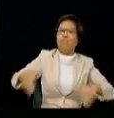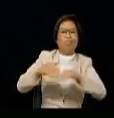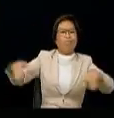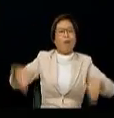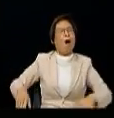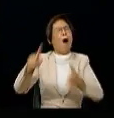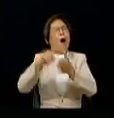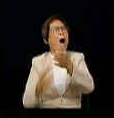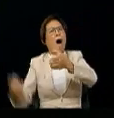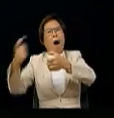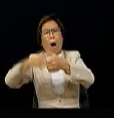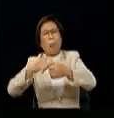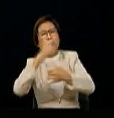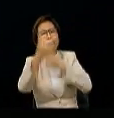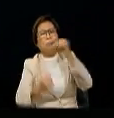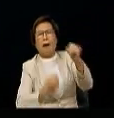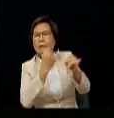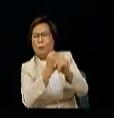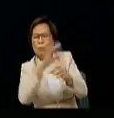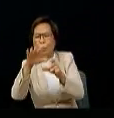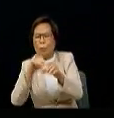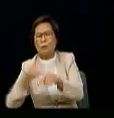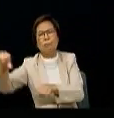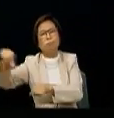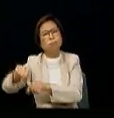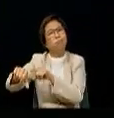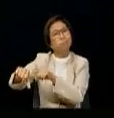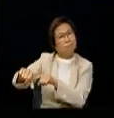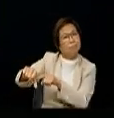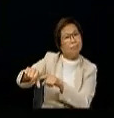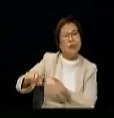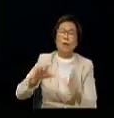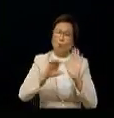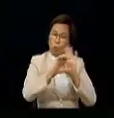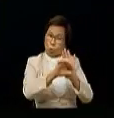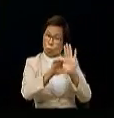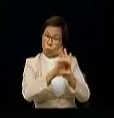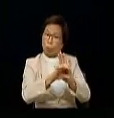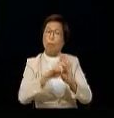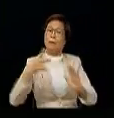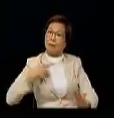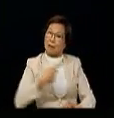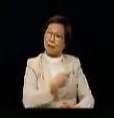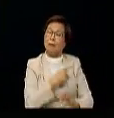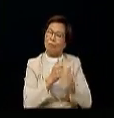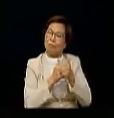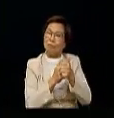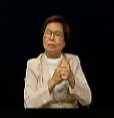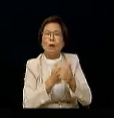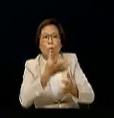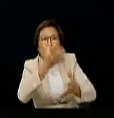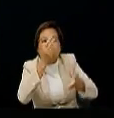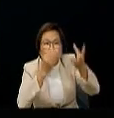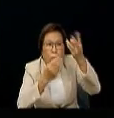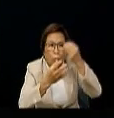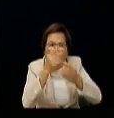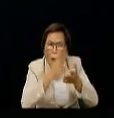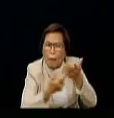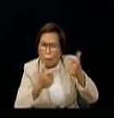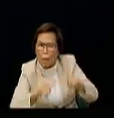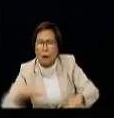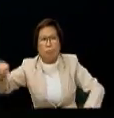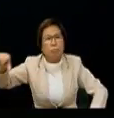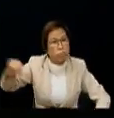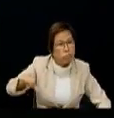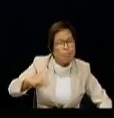hal ihwal antarbangsa termasuk di Afghanistan sebagai contoh kita mengikuti rapat perkembangan